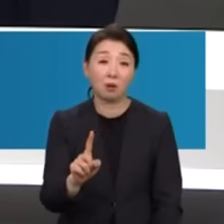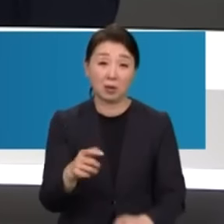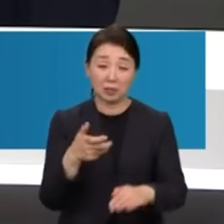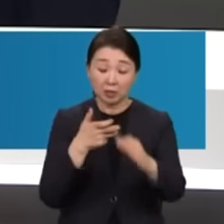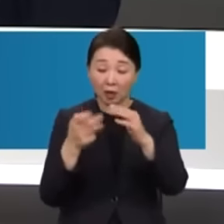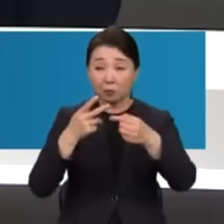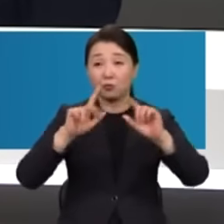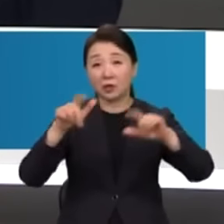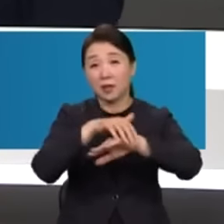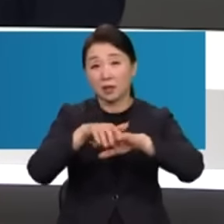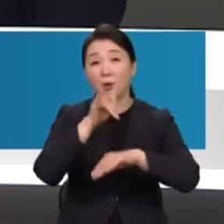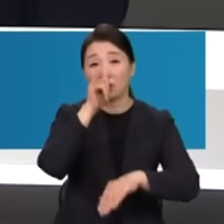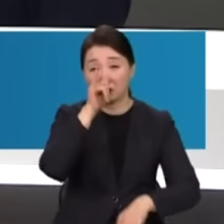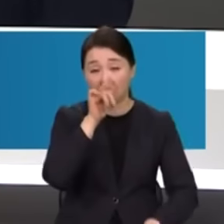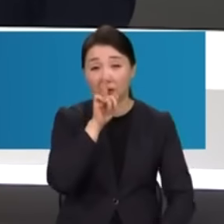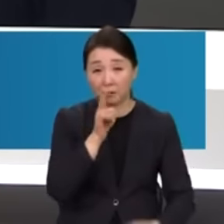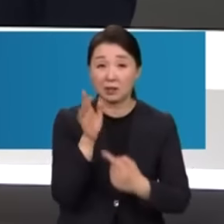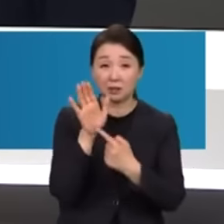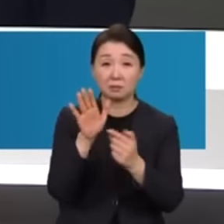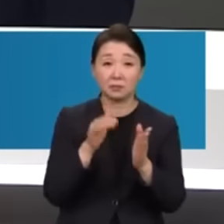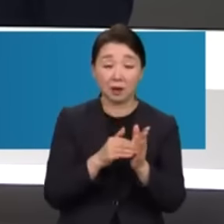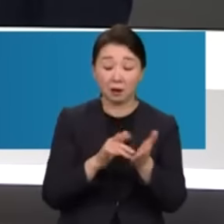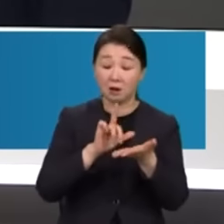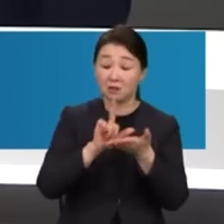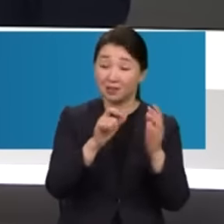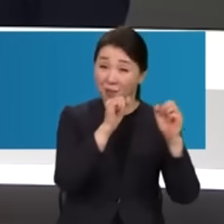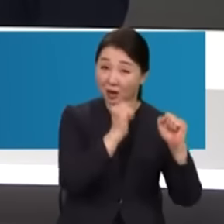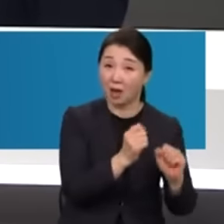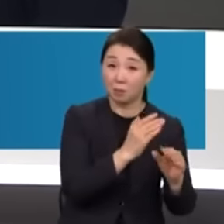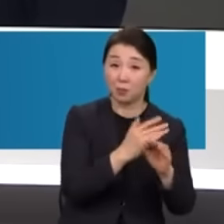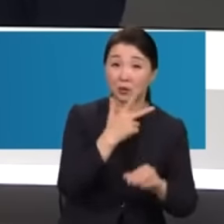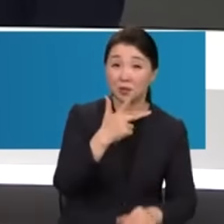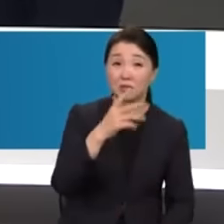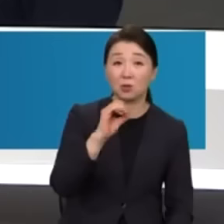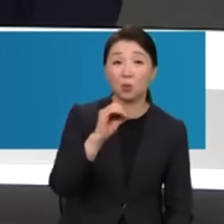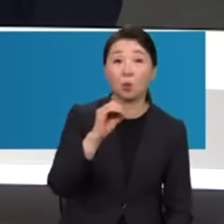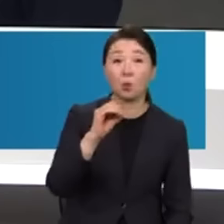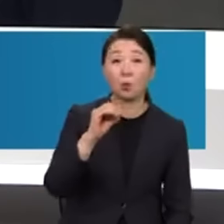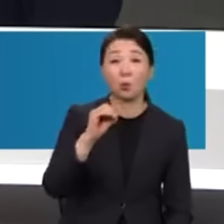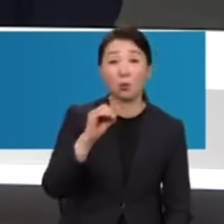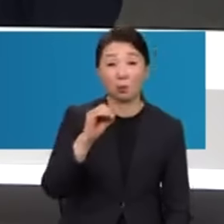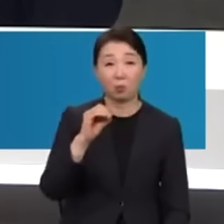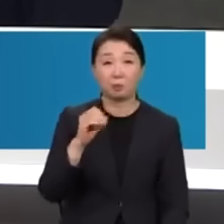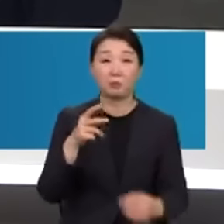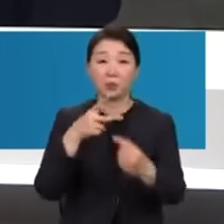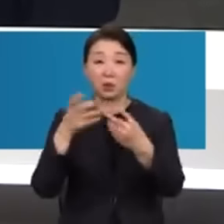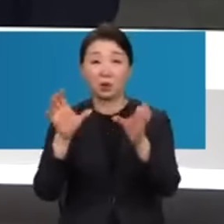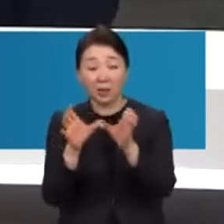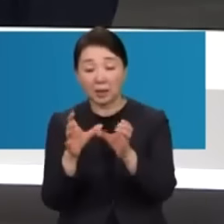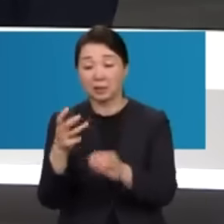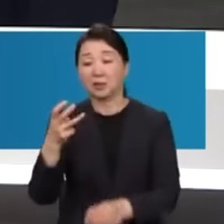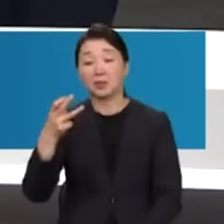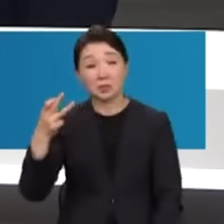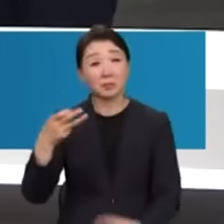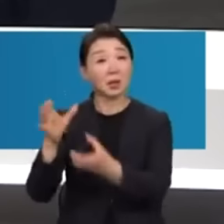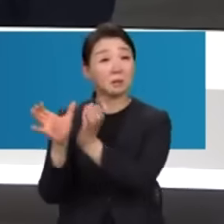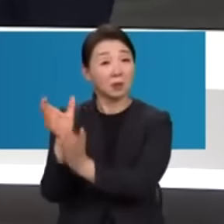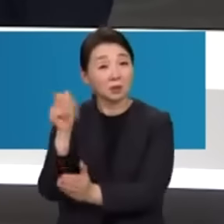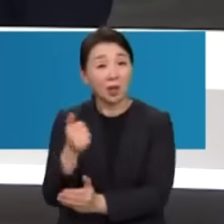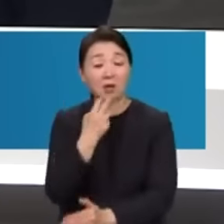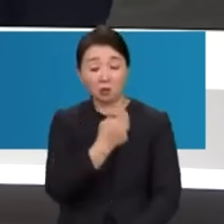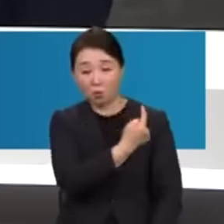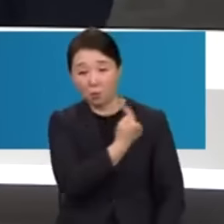작전 계획도 있었다고 밝혔습니다. 지방에 주둔 중인 7공수 여단과 13공수 여단이 서울로